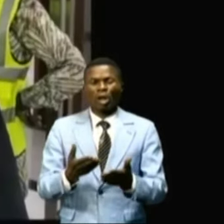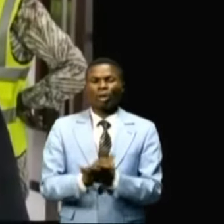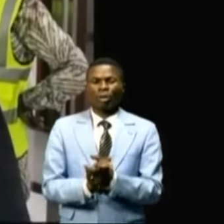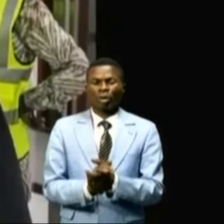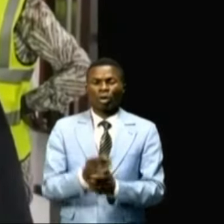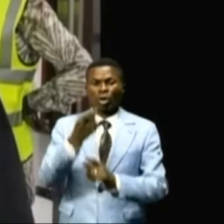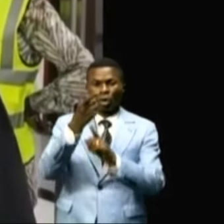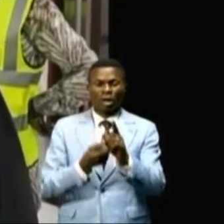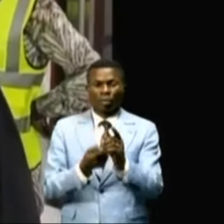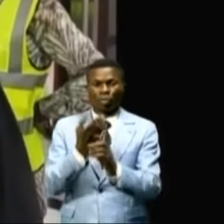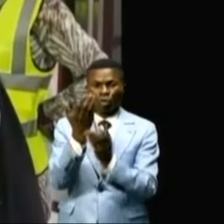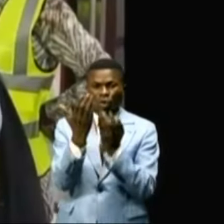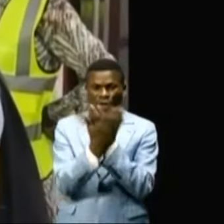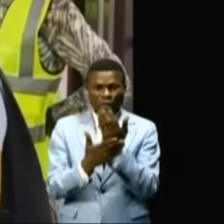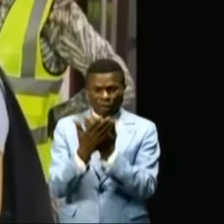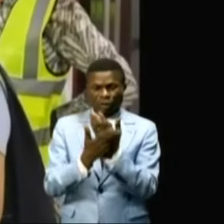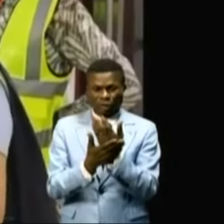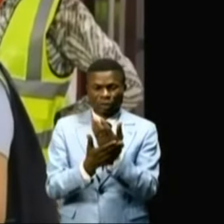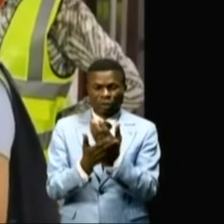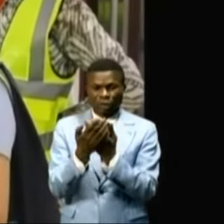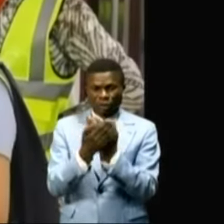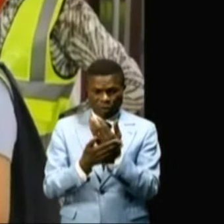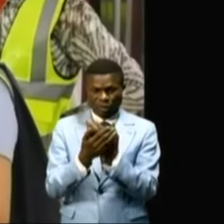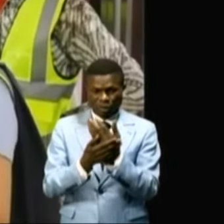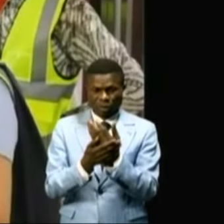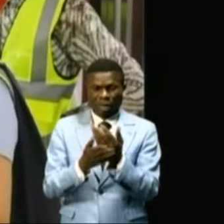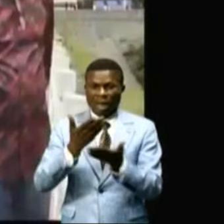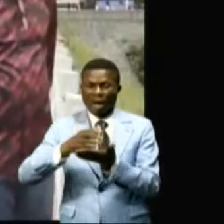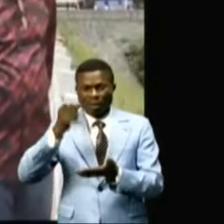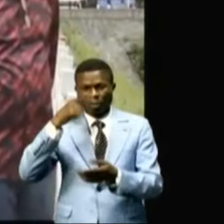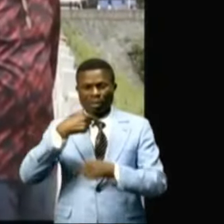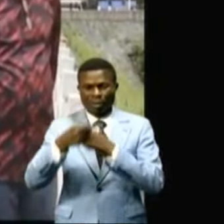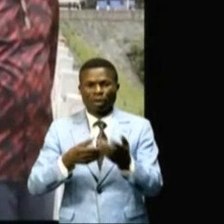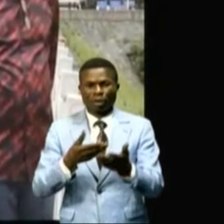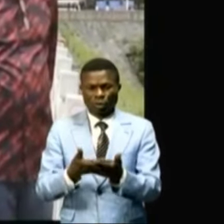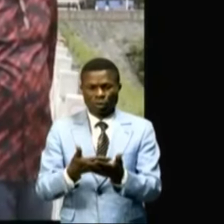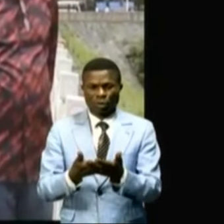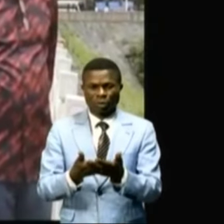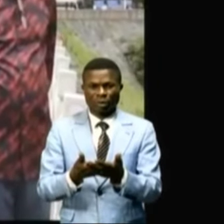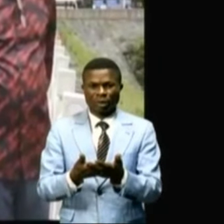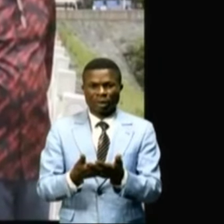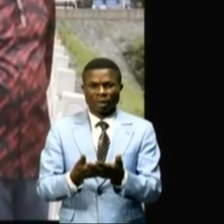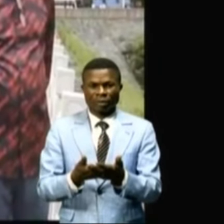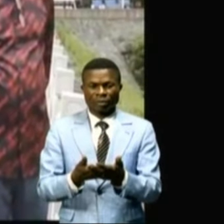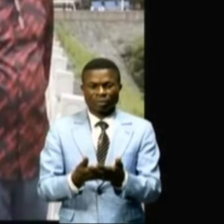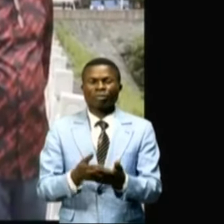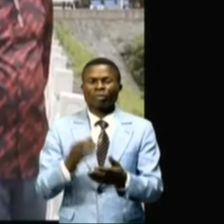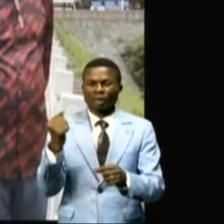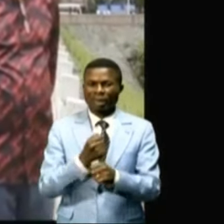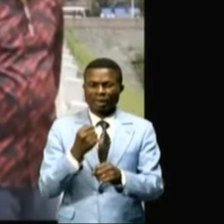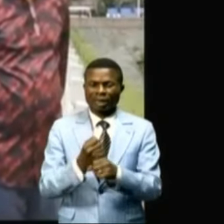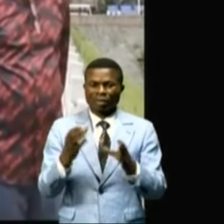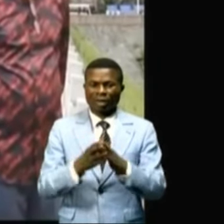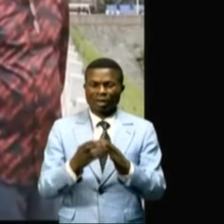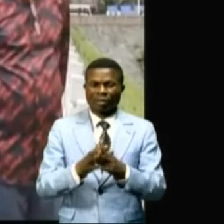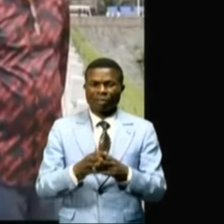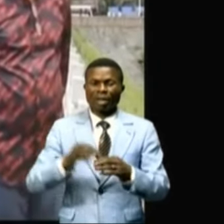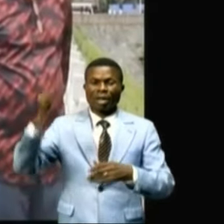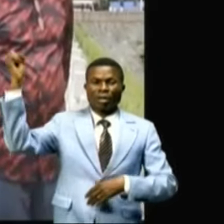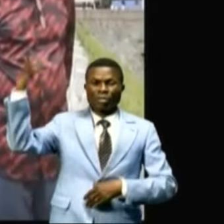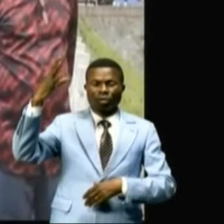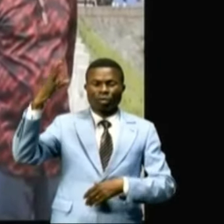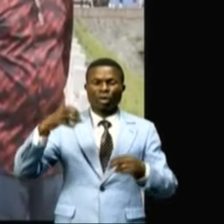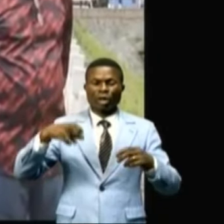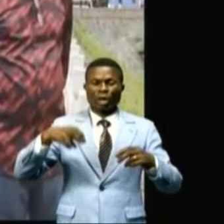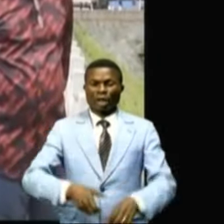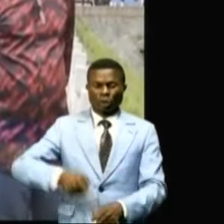mois prochain, il y aura déjà la première phase qui va être réalisée avec les panneaux solaires et les groupes